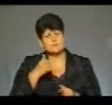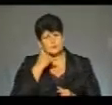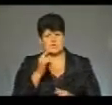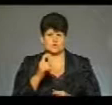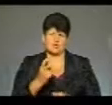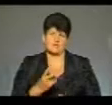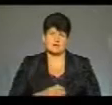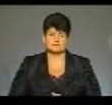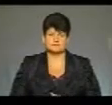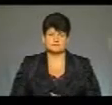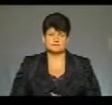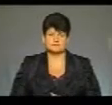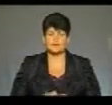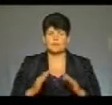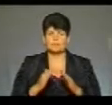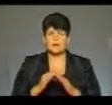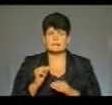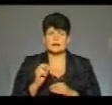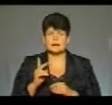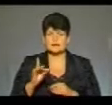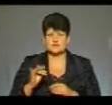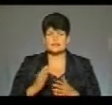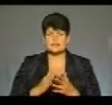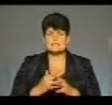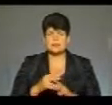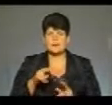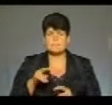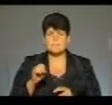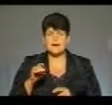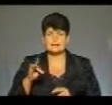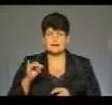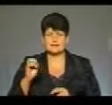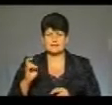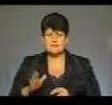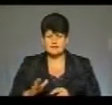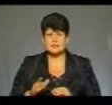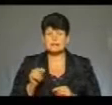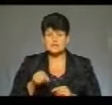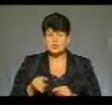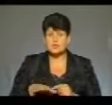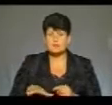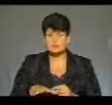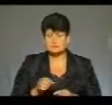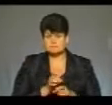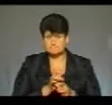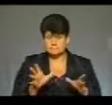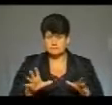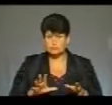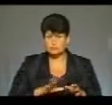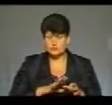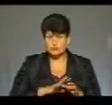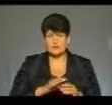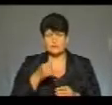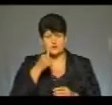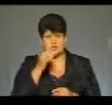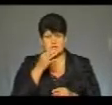102. Будинок Андрія Красуватого знаходиться в селі Петриків поблизу Тернополя. Про те, що на подвір'ї спрацювала вибухівка, поліцію повідомили